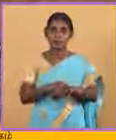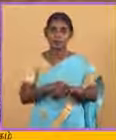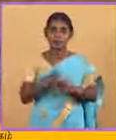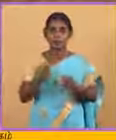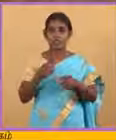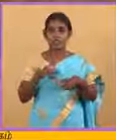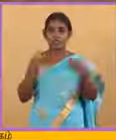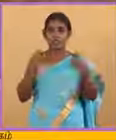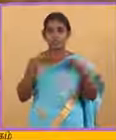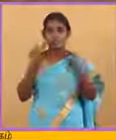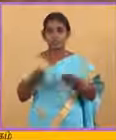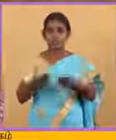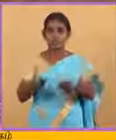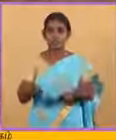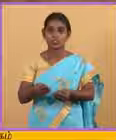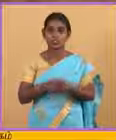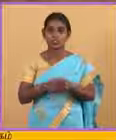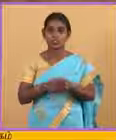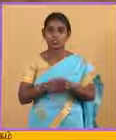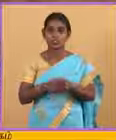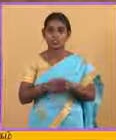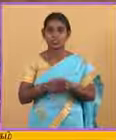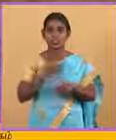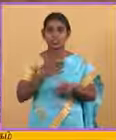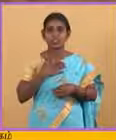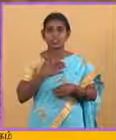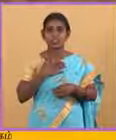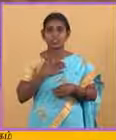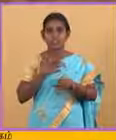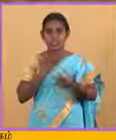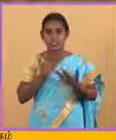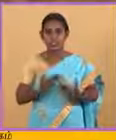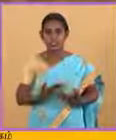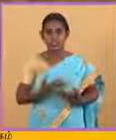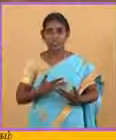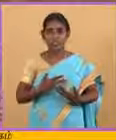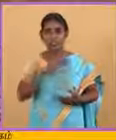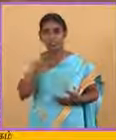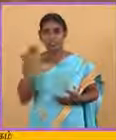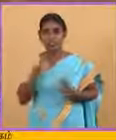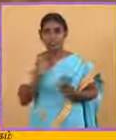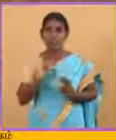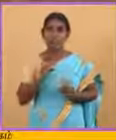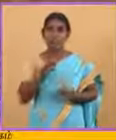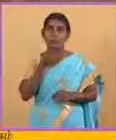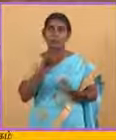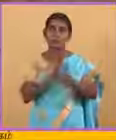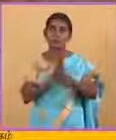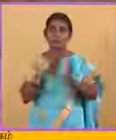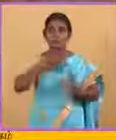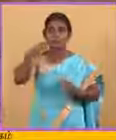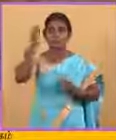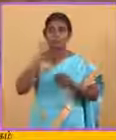கொடுத்தவுடன் என்ன செய்தார், என் துயரம் நீங்காதா என இறைவனிடம் வேண்டினார். பாரி, என் மீது